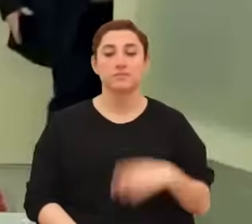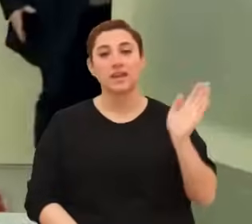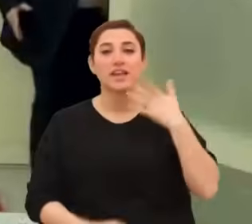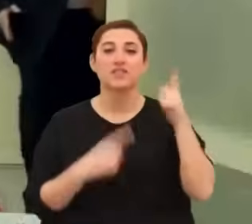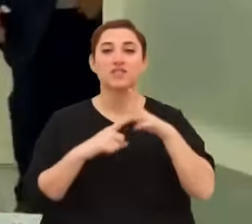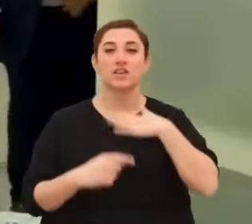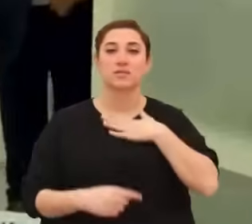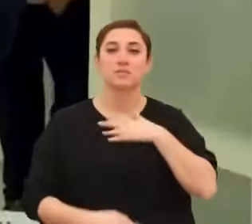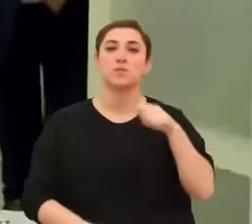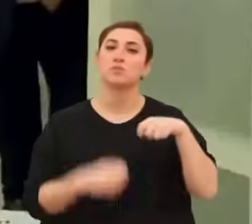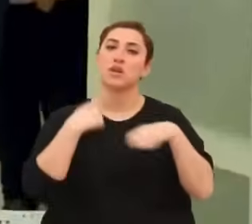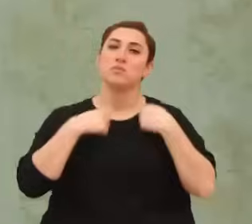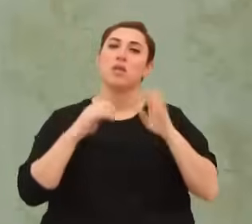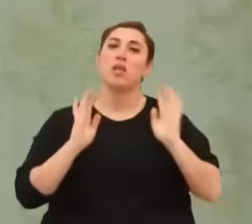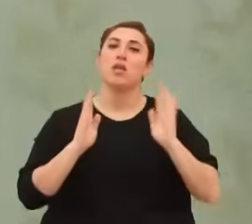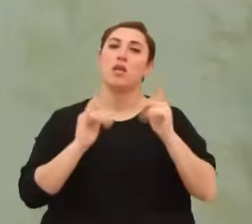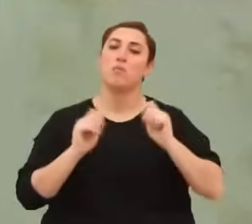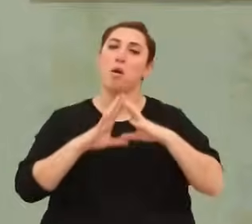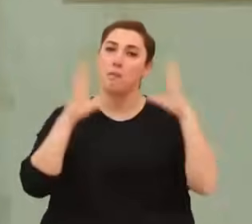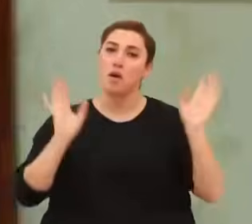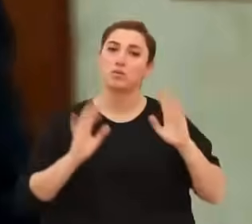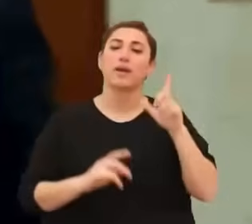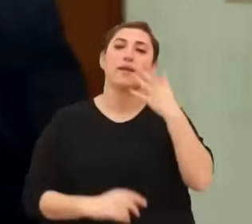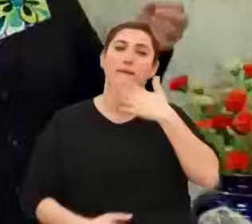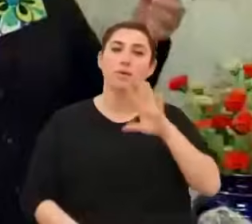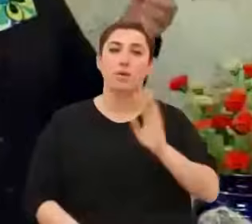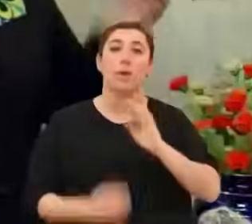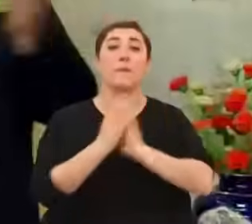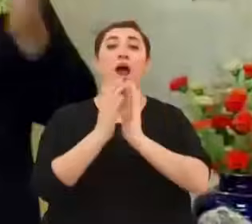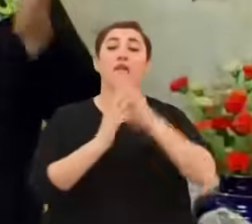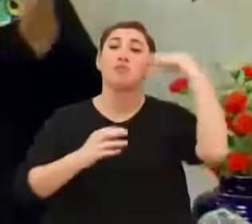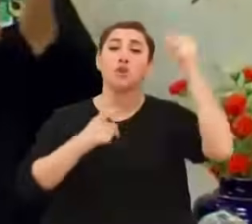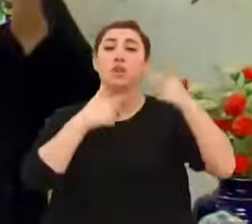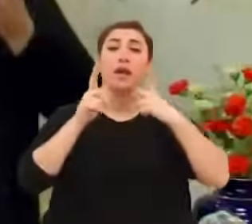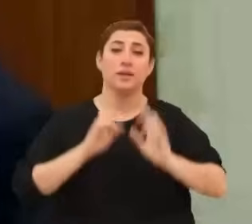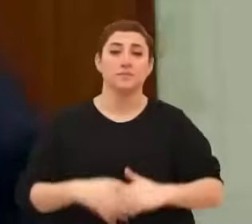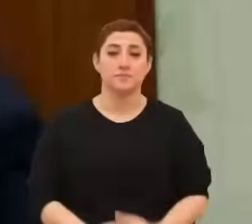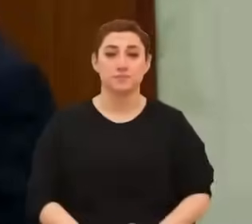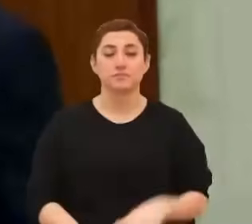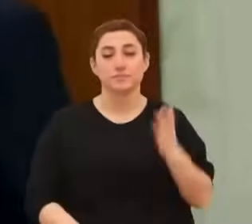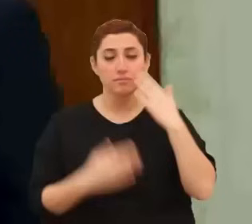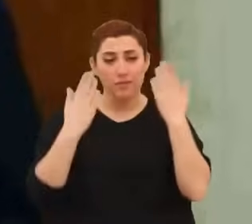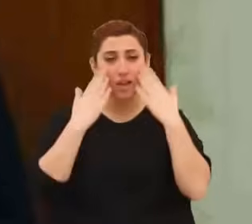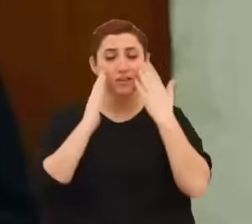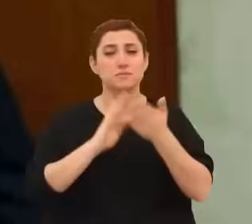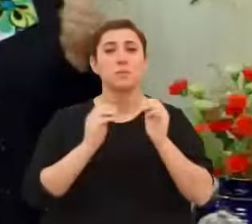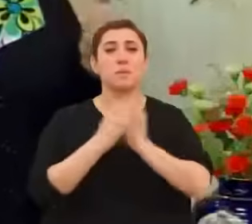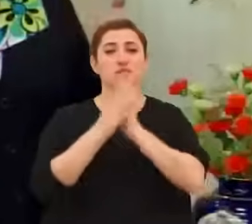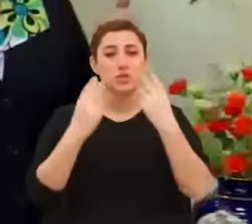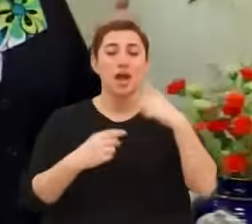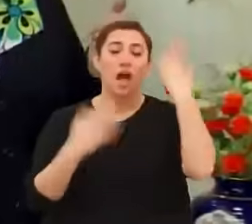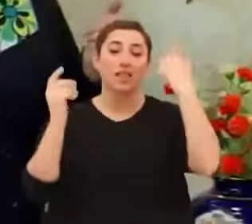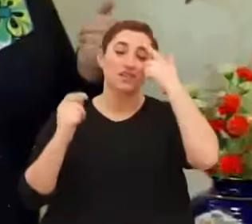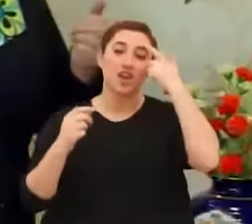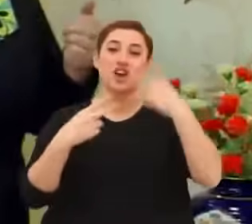Hadi Fevbi'cim. Devamlı icat çıkartıyorsunuz, devamlı abartıyorsunuz ya, gerek yok. Hadi, bravo hadi. Muhtar. Hayırlı başarılar. Allah sizin